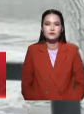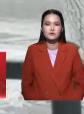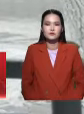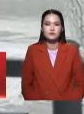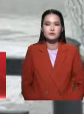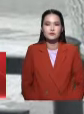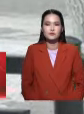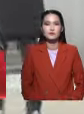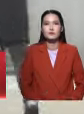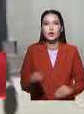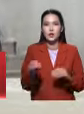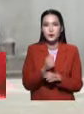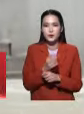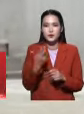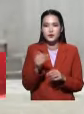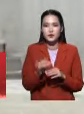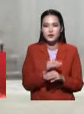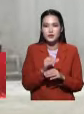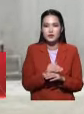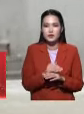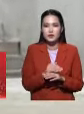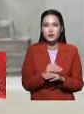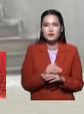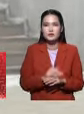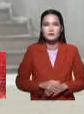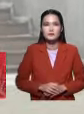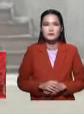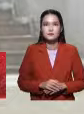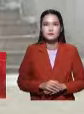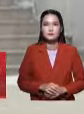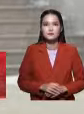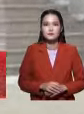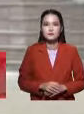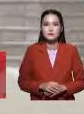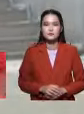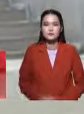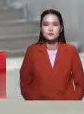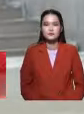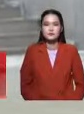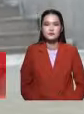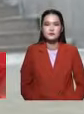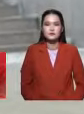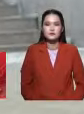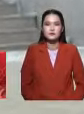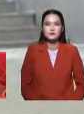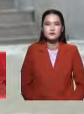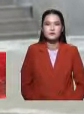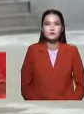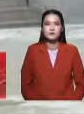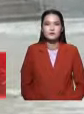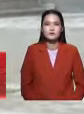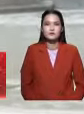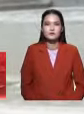ол бағасын. Аумин. Сізді бола ма? Қызғанбайсыз ба? Үшеміз бірге құшақтамайсыз.